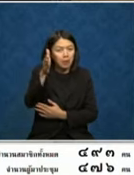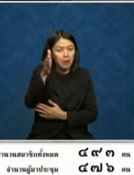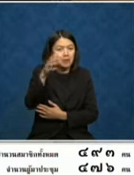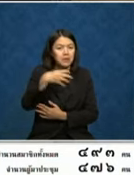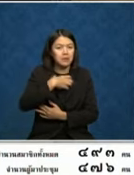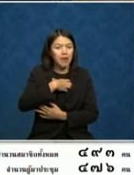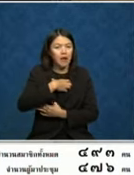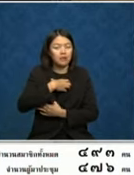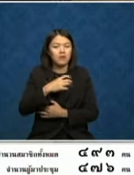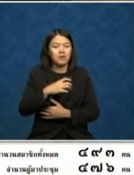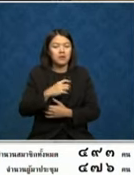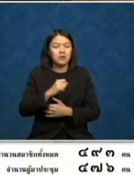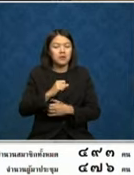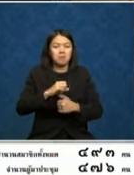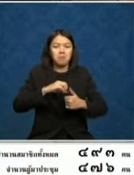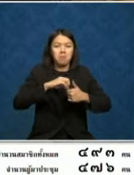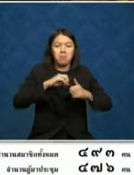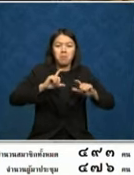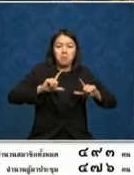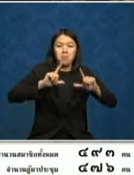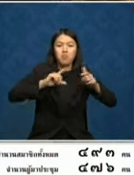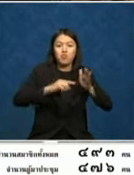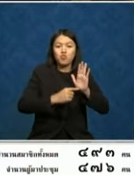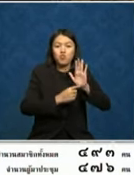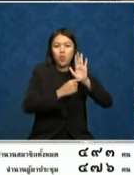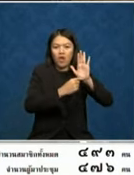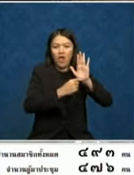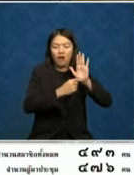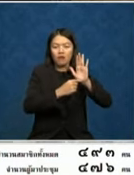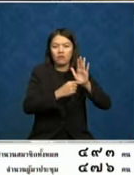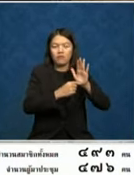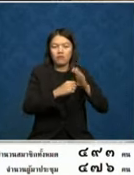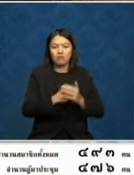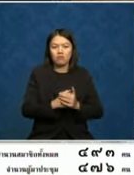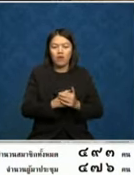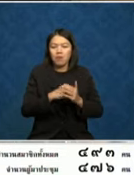คคนที่ไม่รู้ก็ดีใจตามไปด้วย